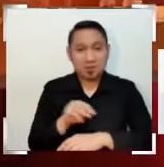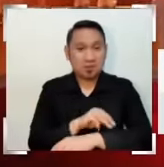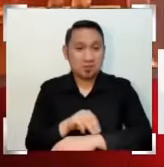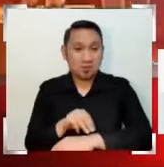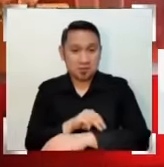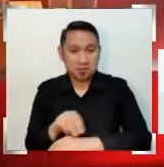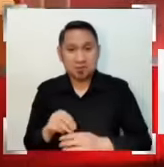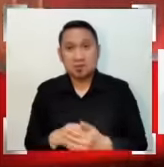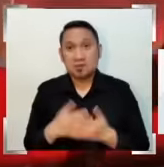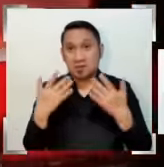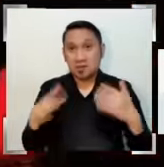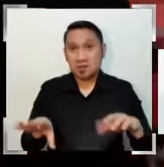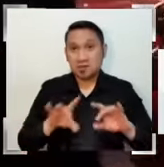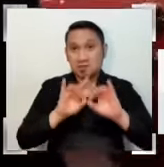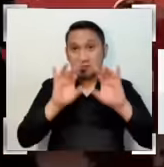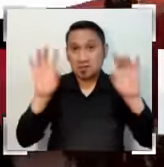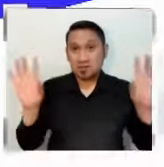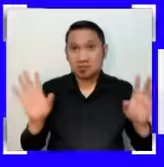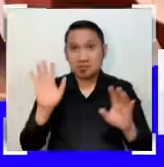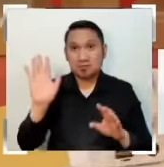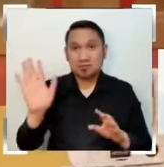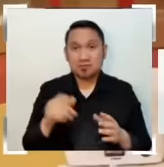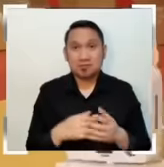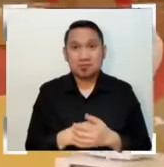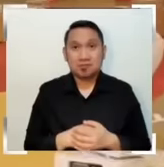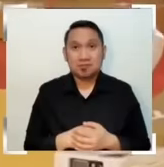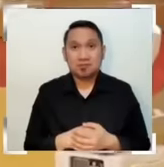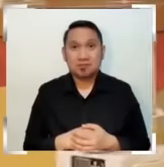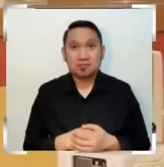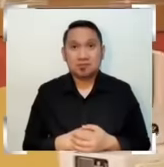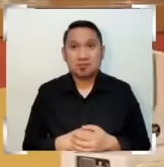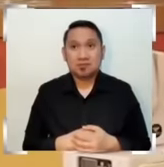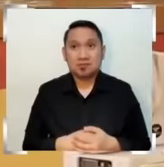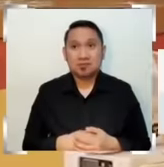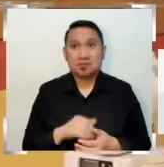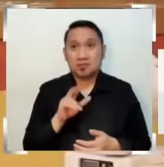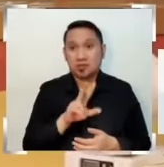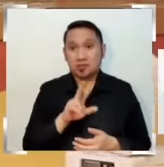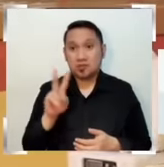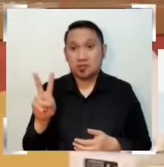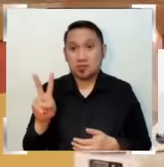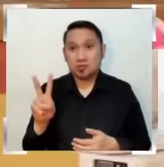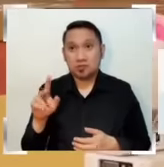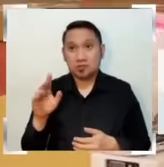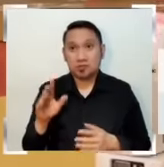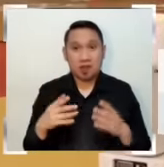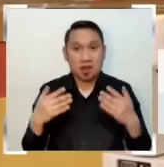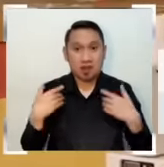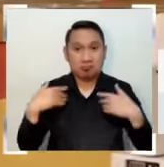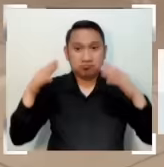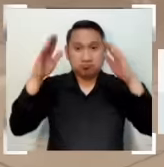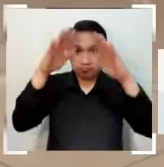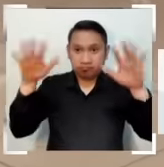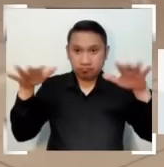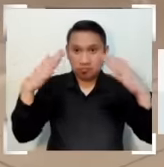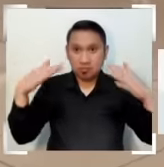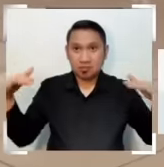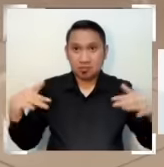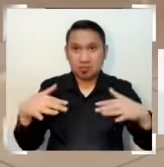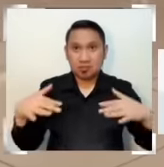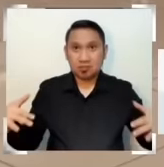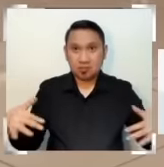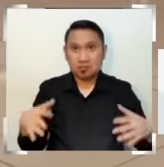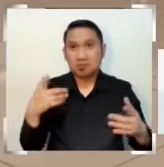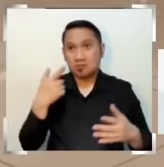sindihan ang kanilang Christmas windows display. 32-foot giant Christmas tree naman ang naging hudyat ng nalalapit na